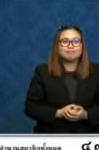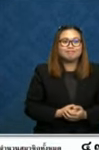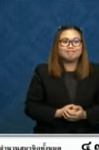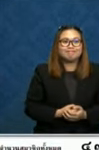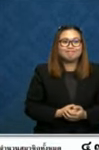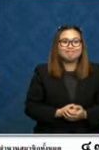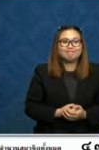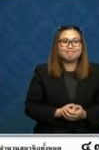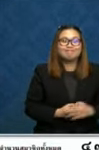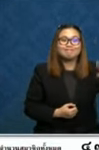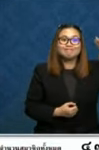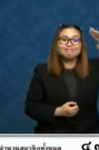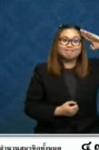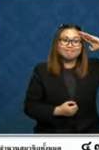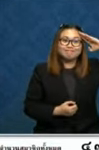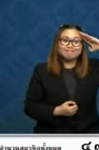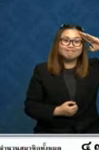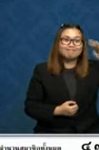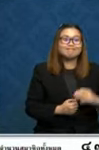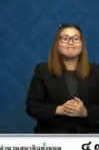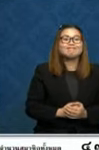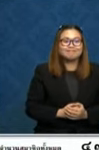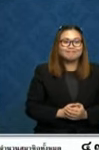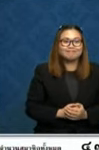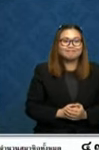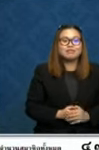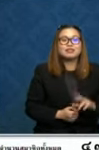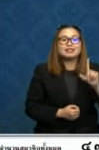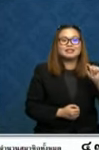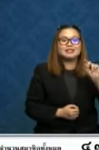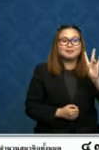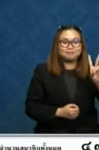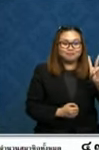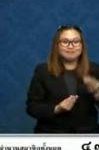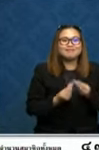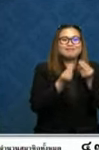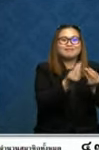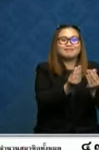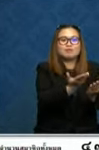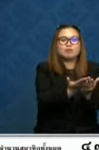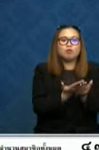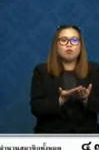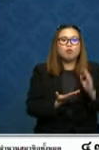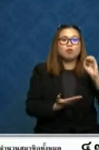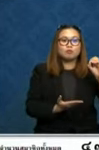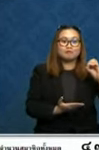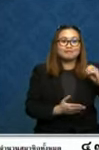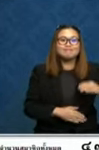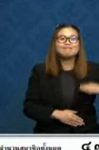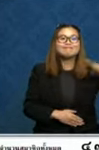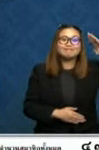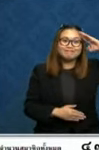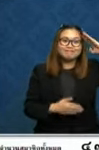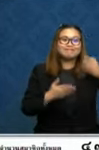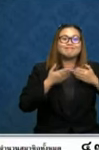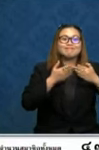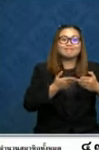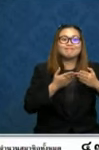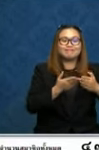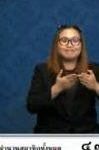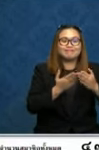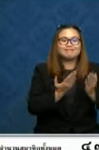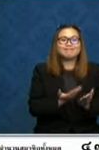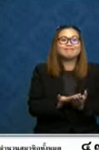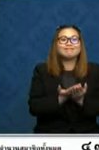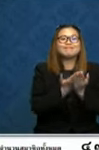องทัพบกค่ะขอไป27ส่งกลับมา0ค่ะถัดไปค่ะกองทัพเรือค่ะนะคะรักษาส